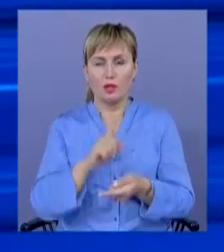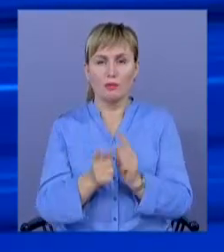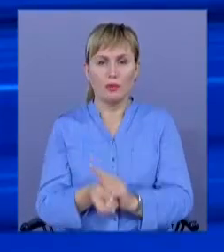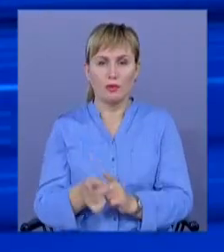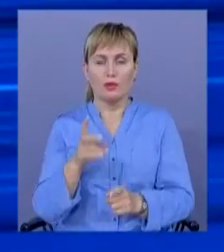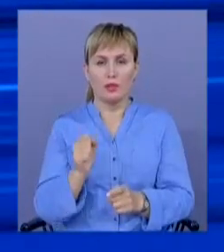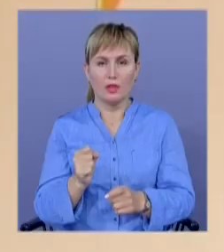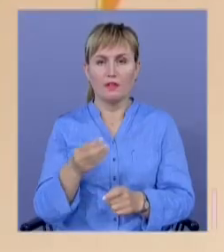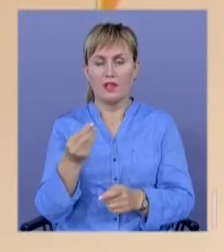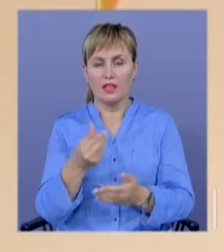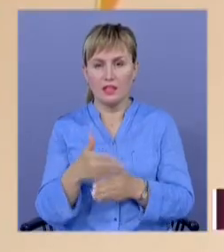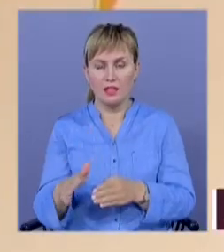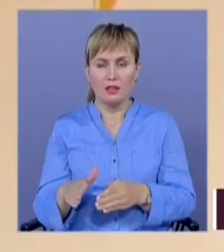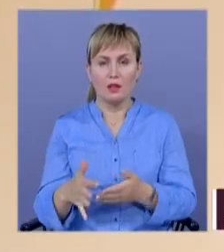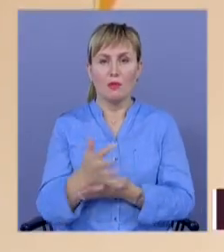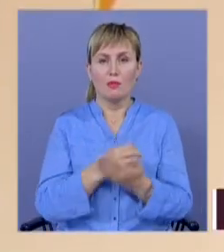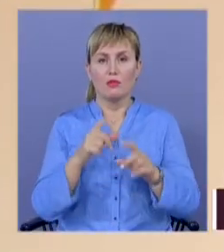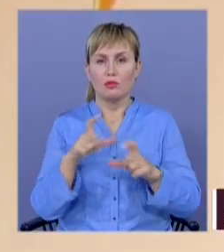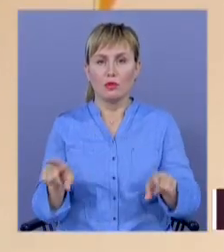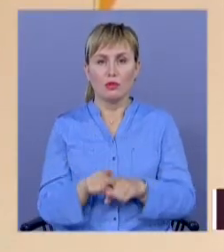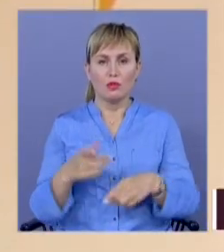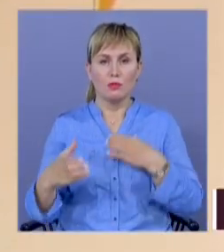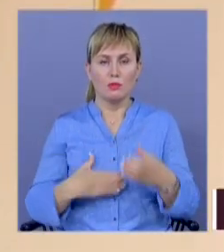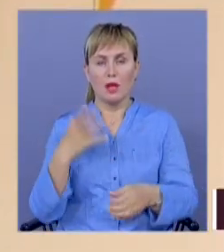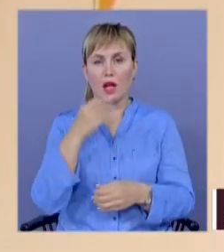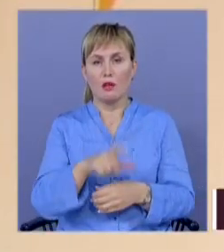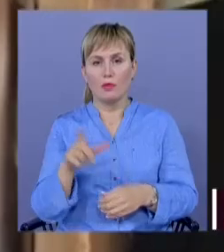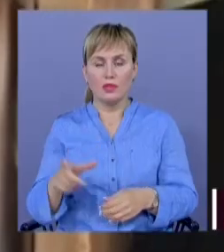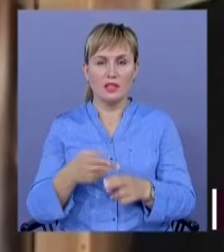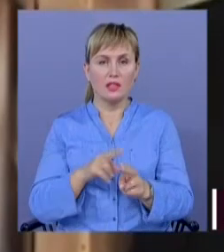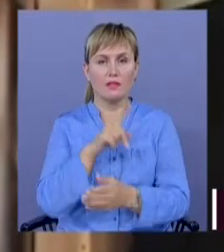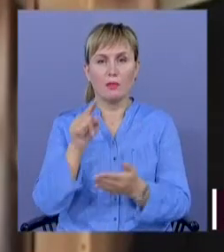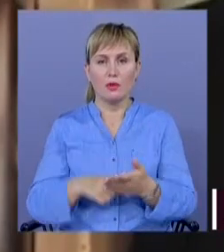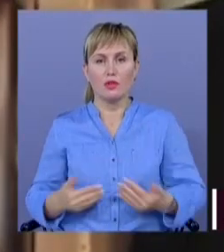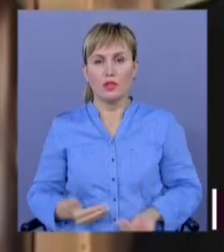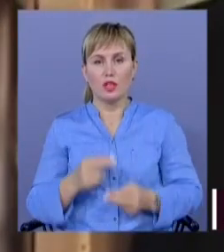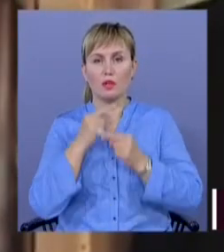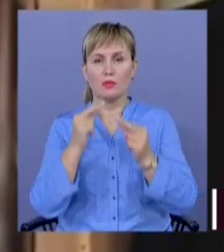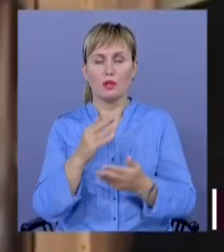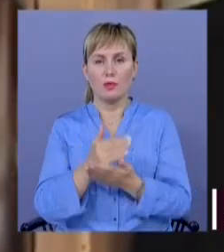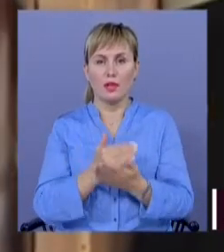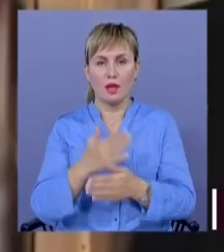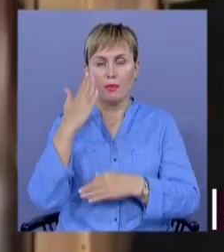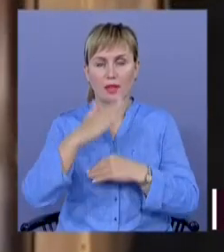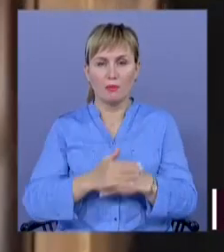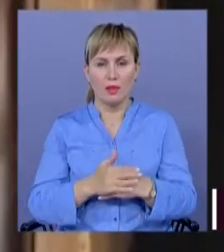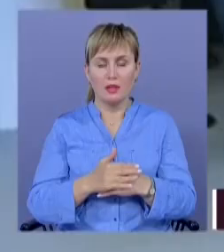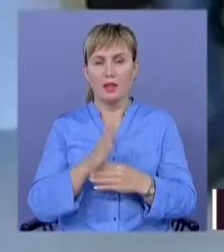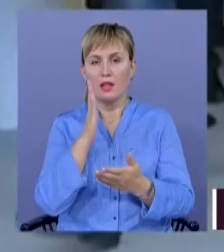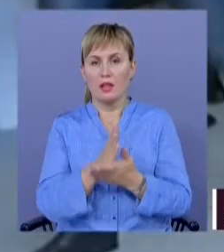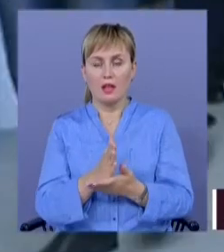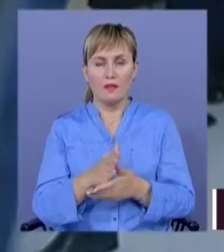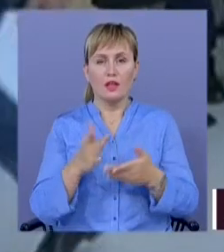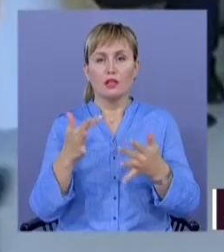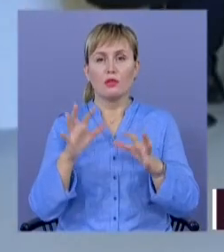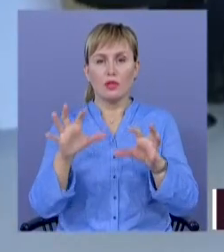на подушевое финансирование. Поборы в школах тоже очень беспокоят алматинцев. С этим вопросом жители обратились в программу «Акимат Лайф». Насколько законом